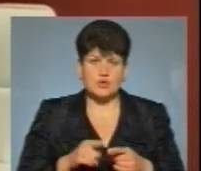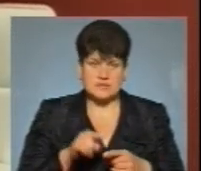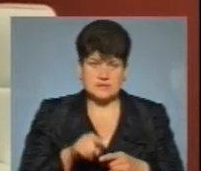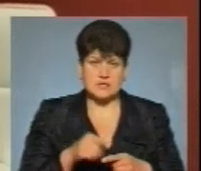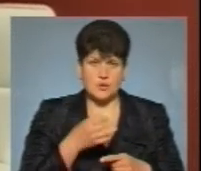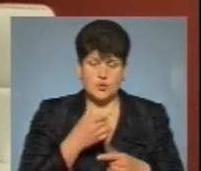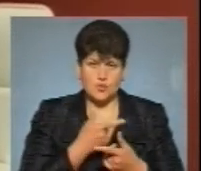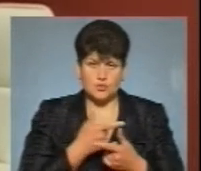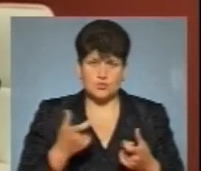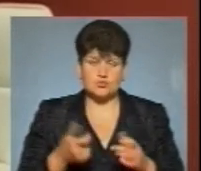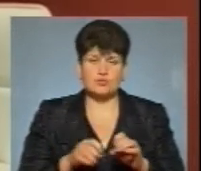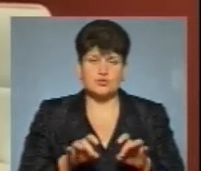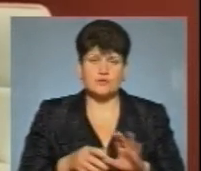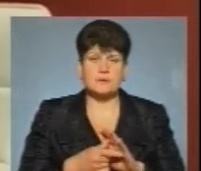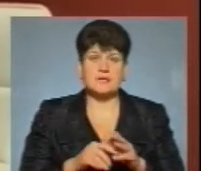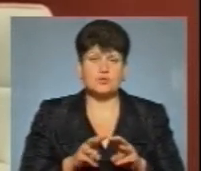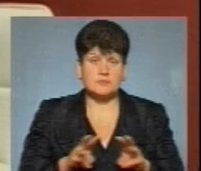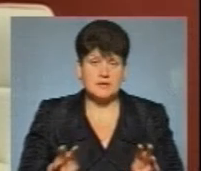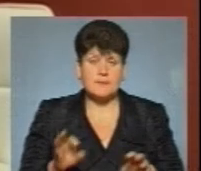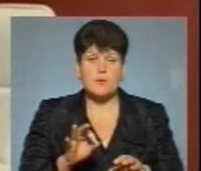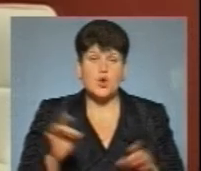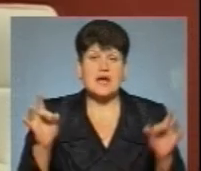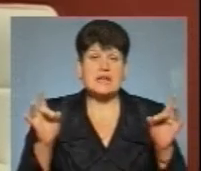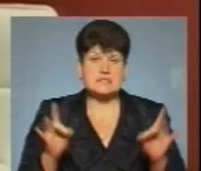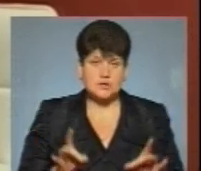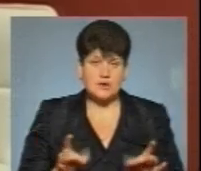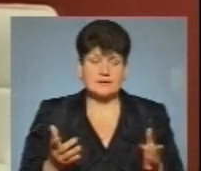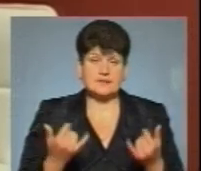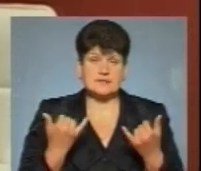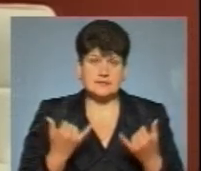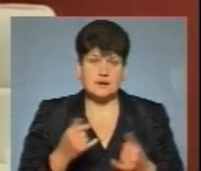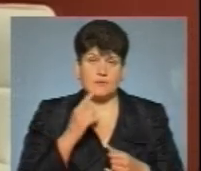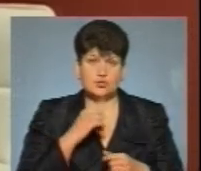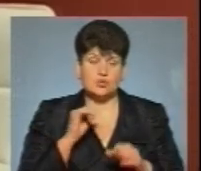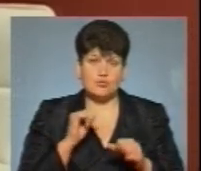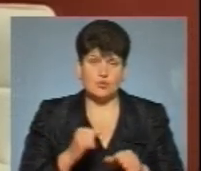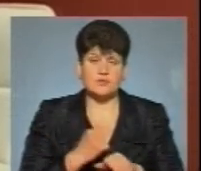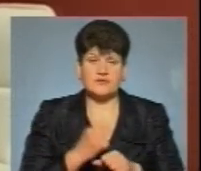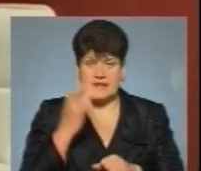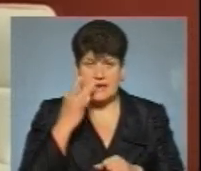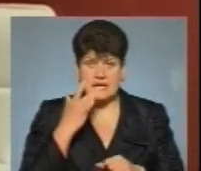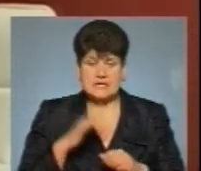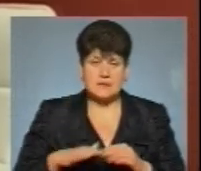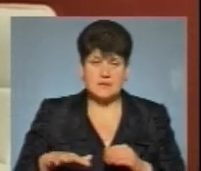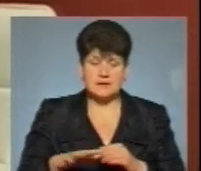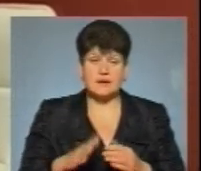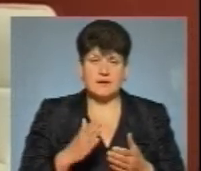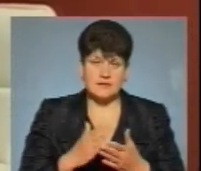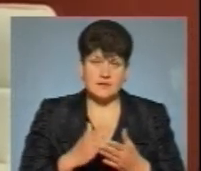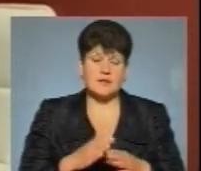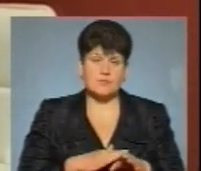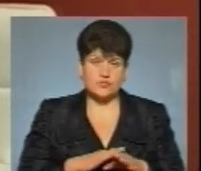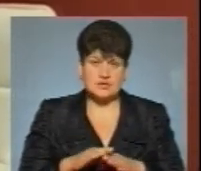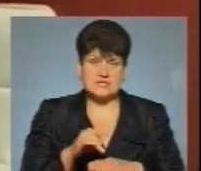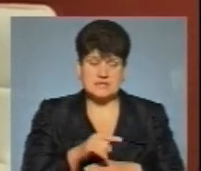у постанові Кабміну, а також про ресторани, які наразі поки що можуть працювати на літніх майданчиках, але йдеться про повноцінне